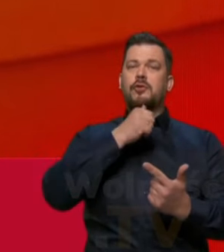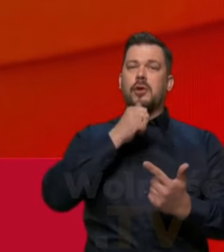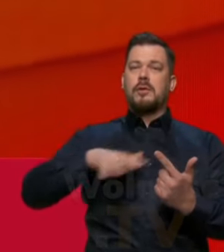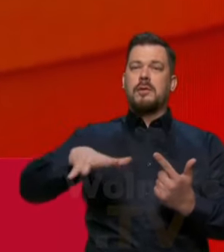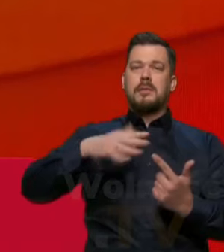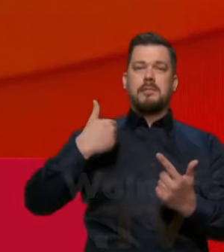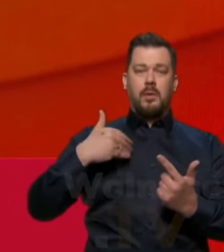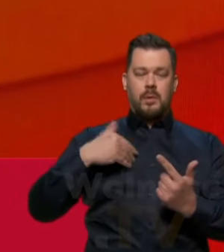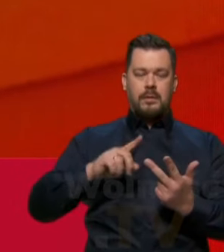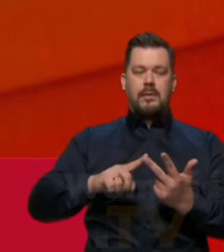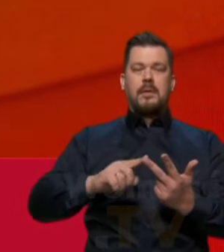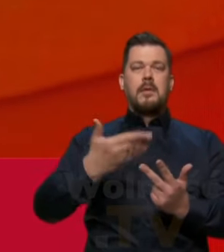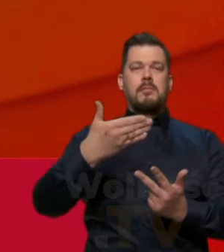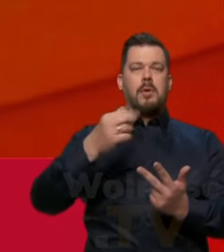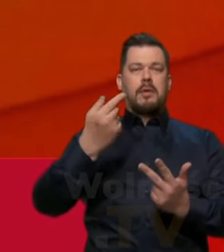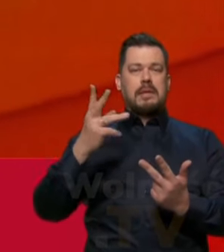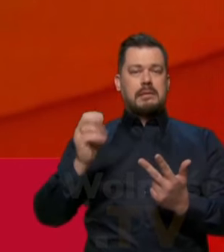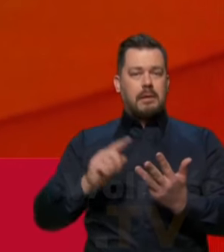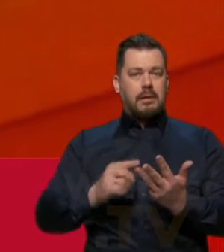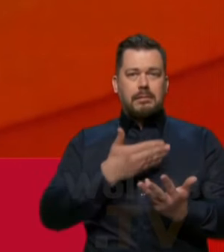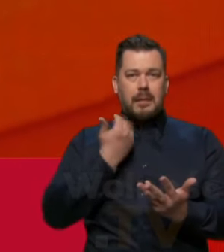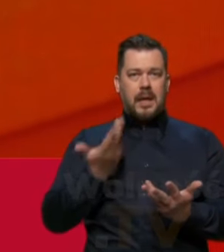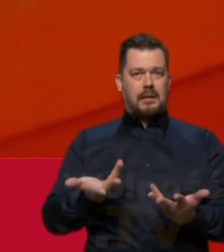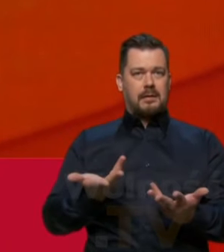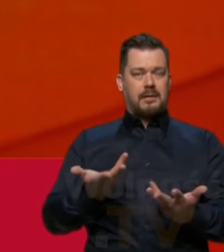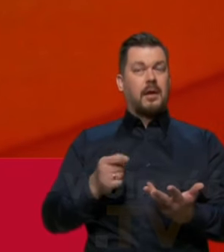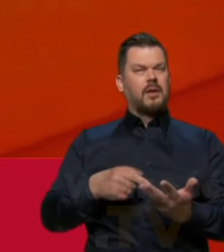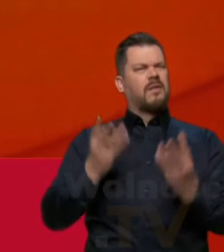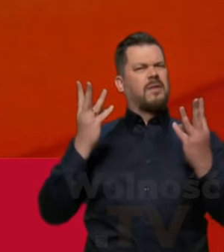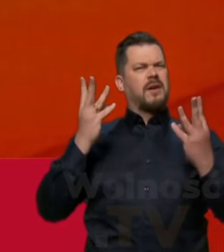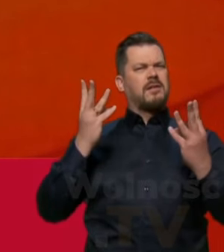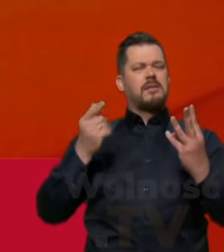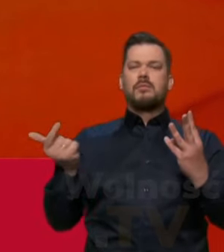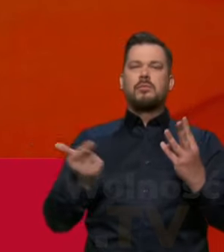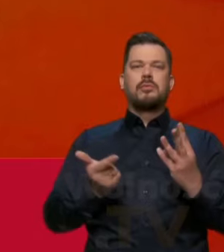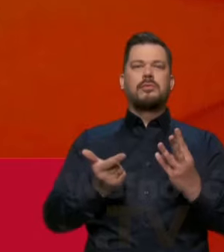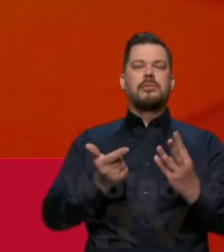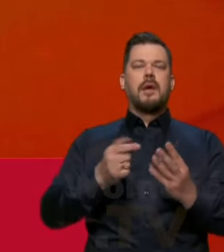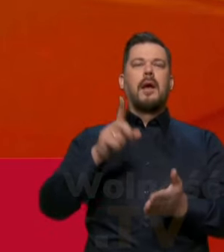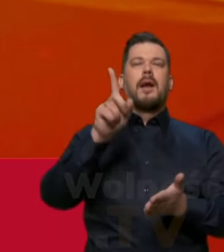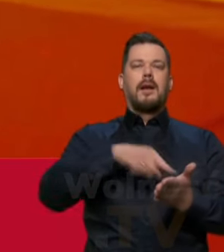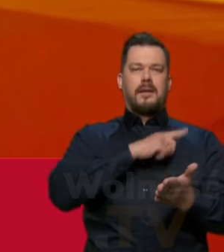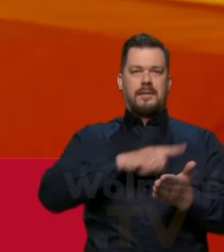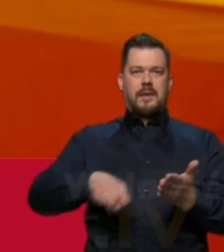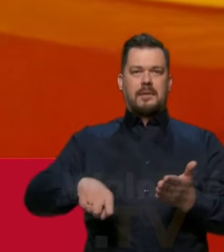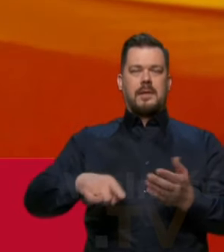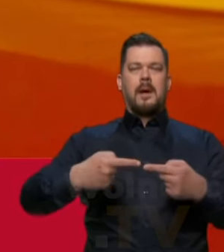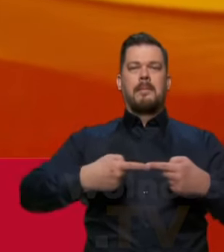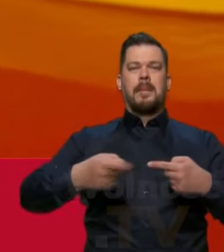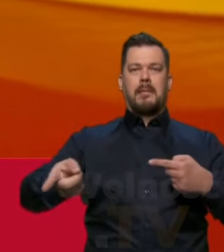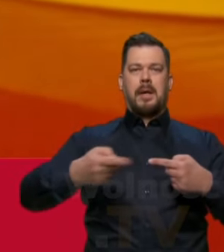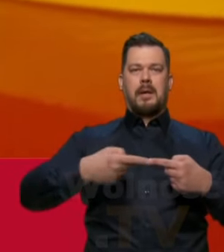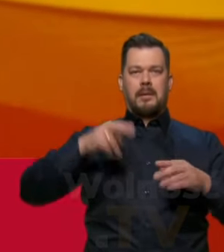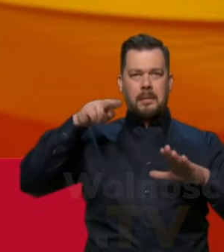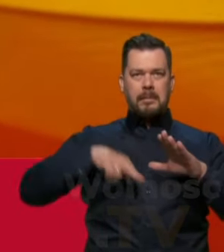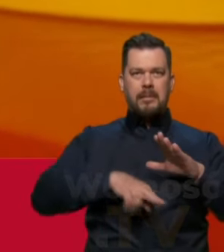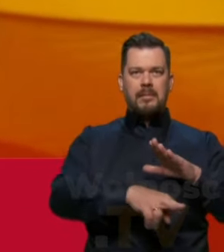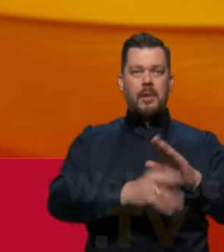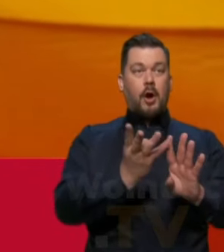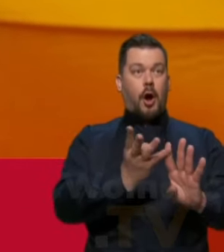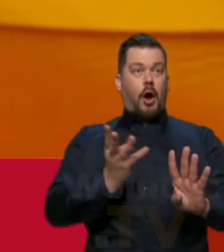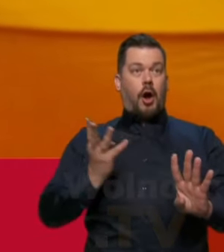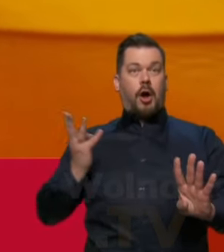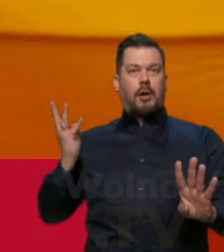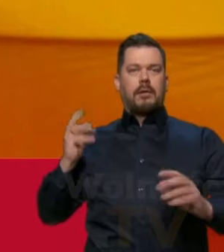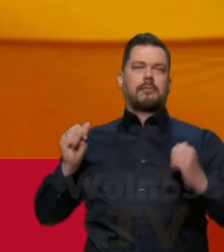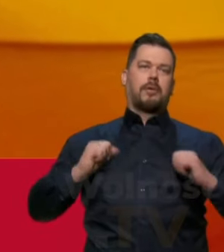Białołękę, na Modlińską. Zrobimy też prostą, ale ważną dla warszawiaków rzecz. Zlikwidujemy bramki w metrze. Dość stania w